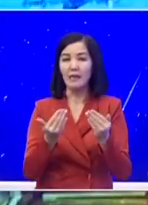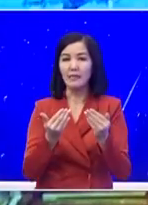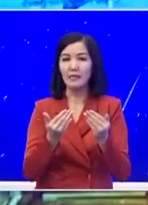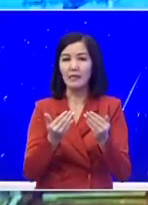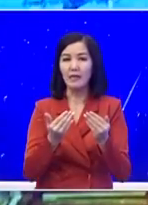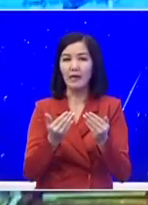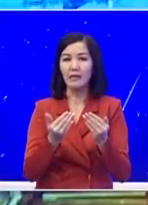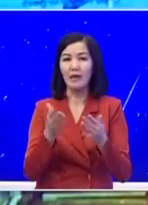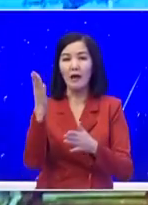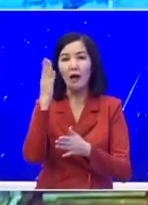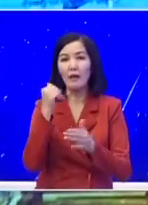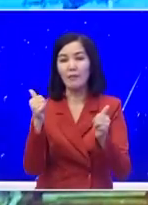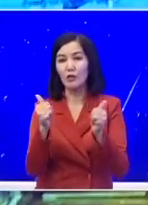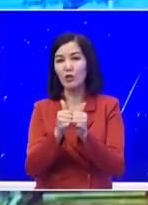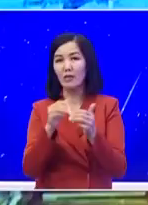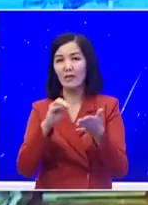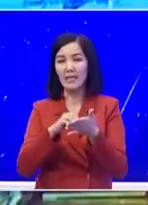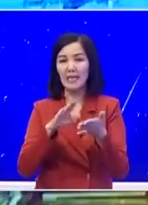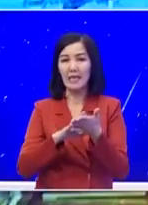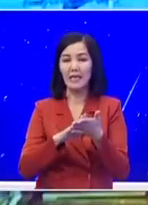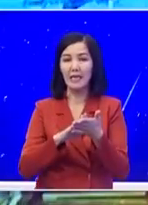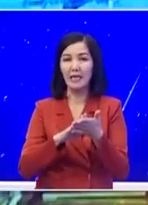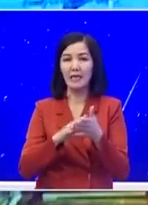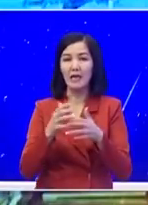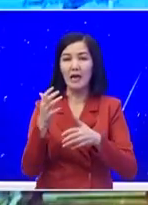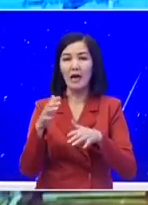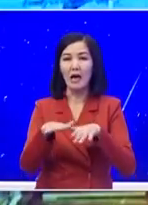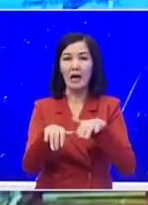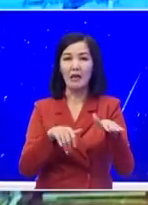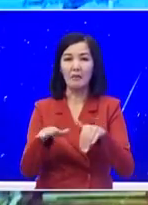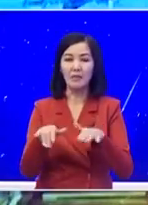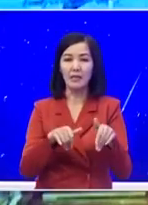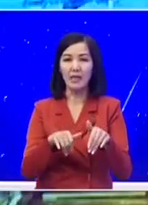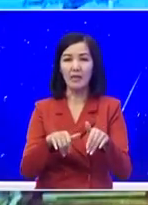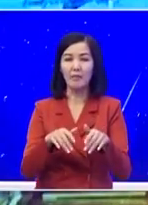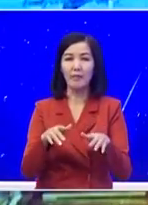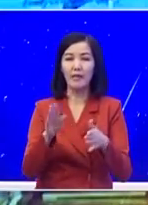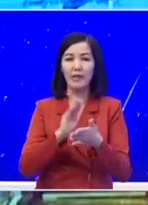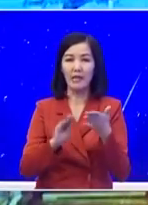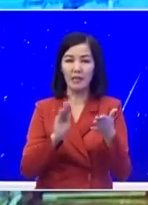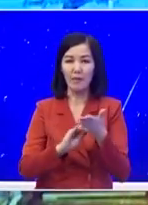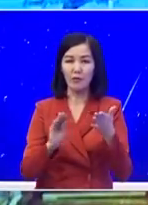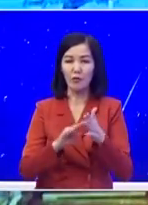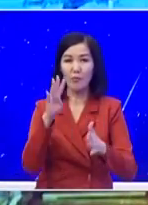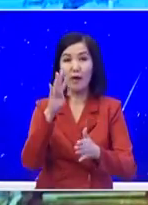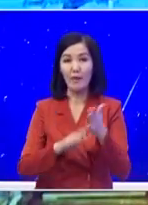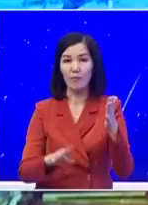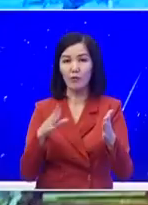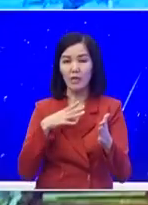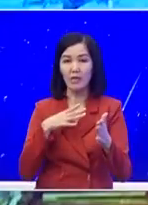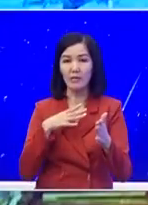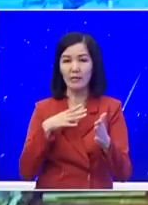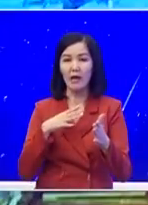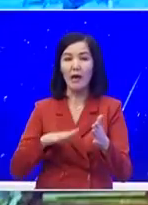алып мегаполис Алматы маңында тіркелген. Алып сатарлықпен айналысқандарға әкімшілік хаттама толтырылып, айыппұл салынды.